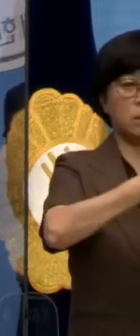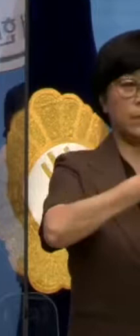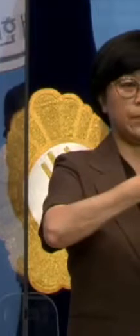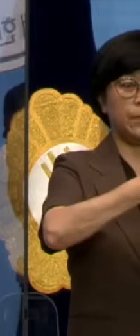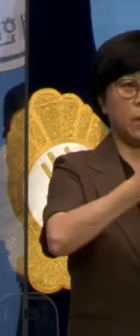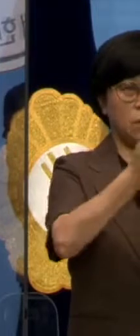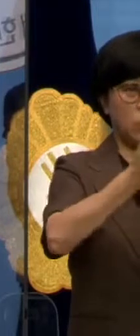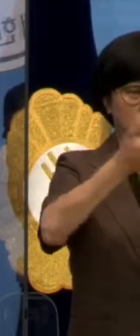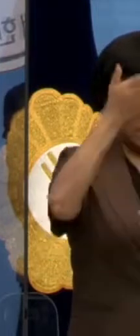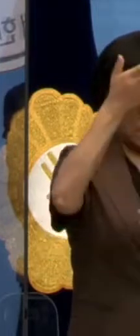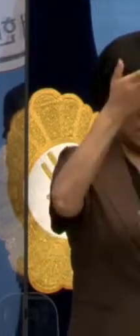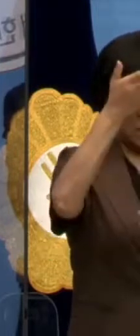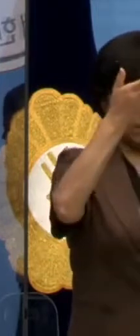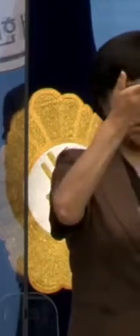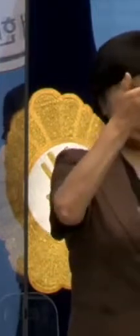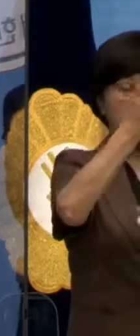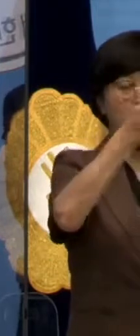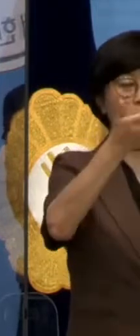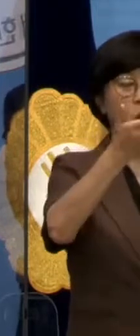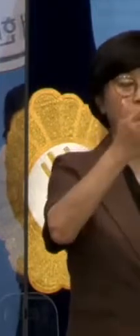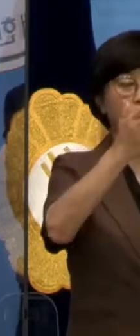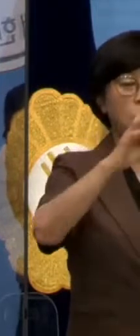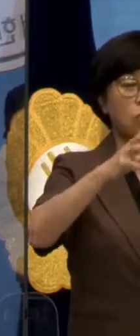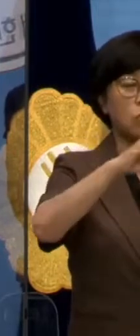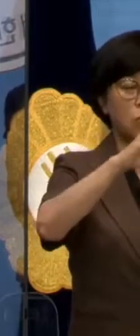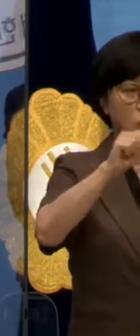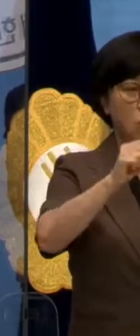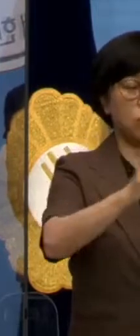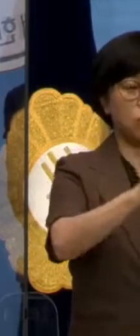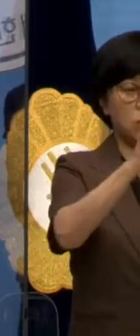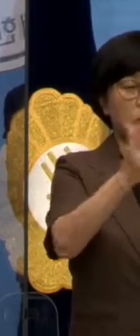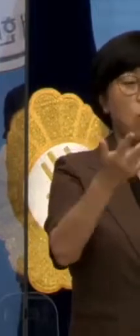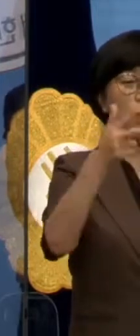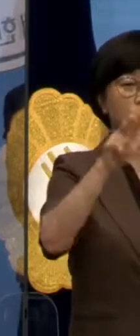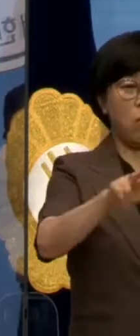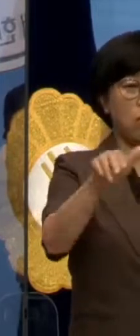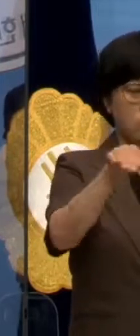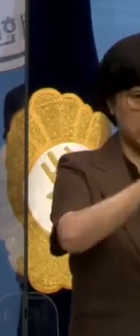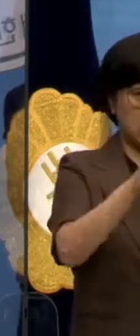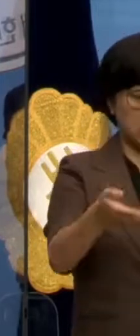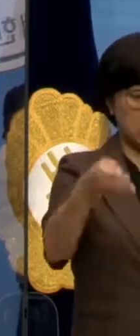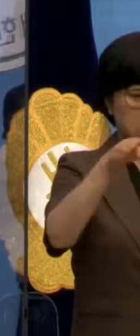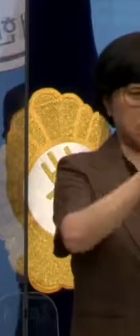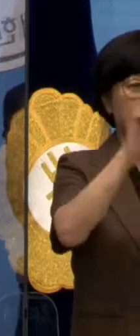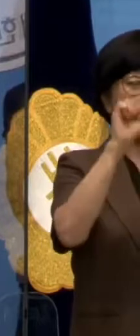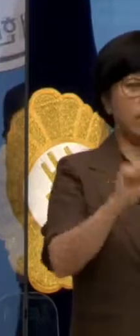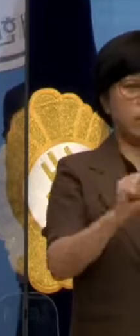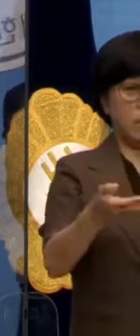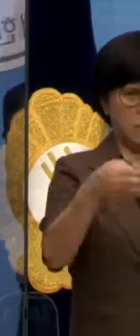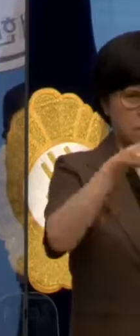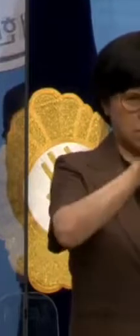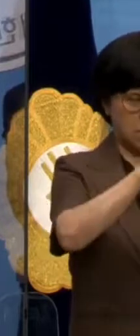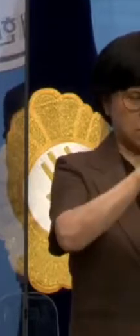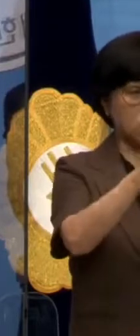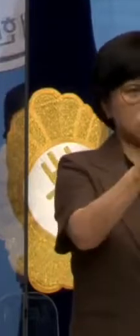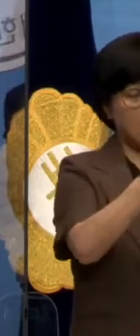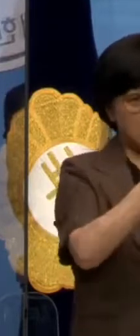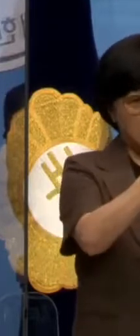위에 생기는 대규모의 국공유지에 공원과 문화시설, 체육시설,